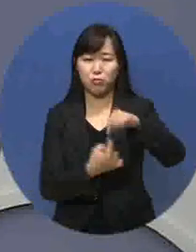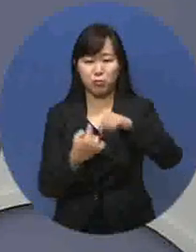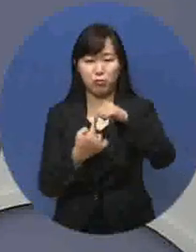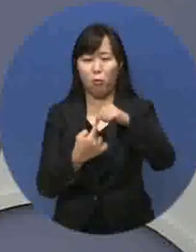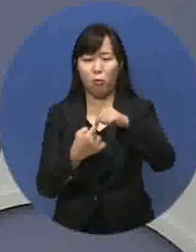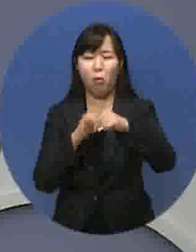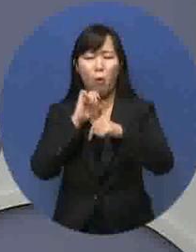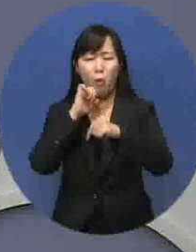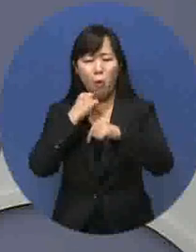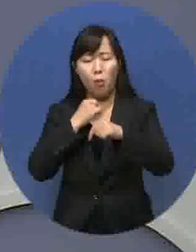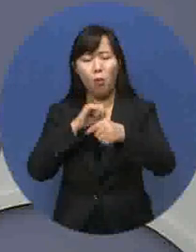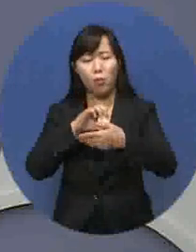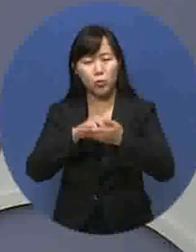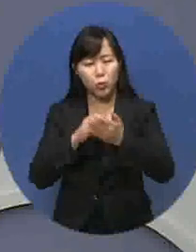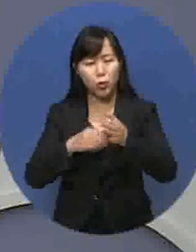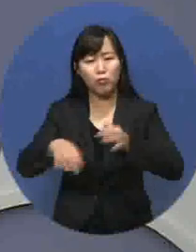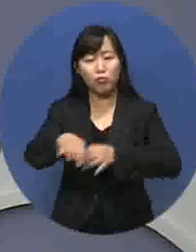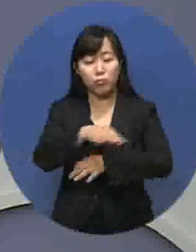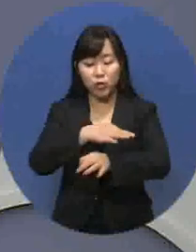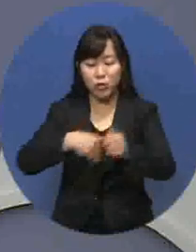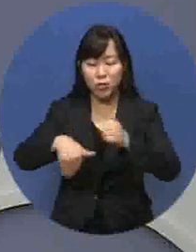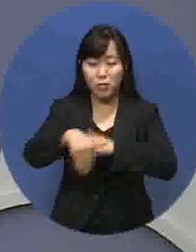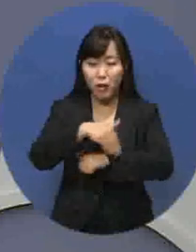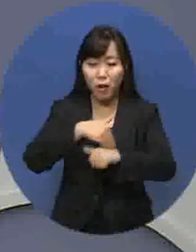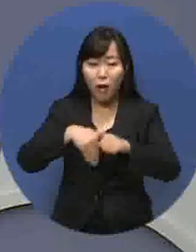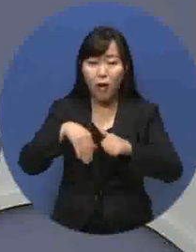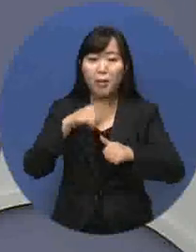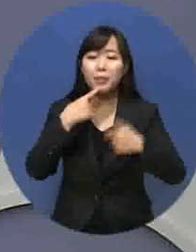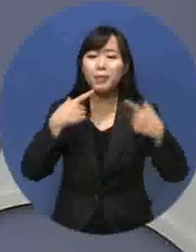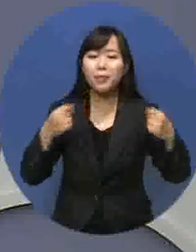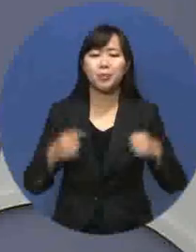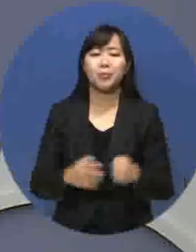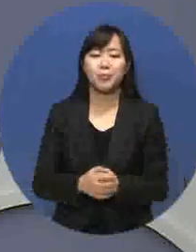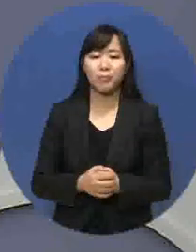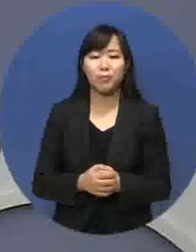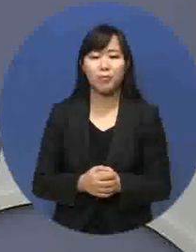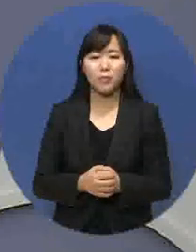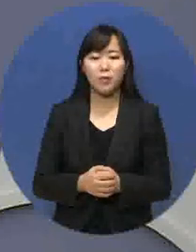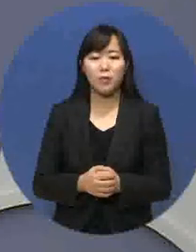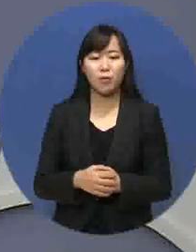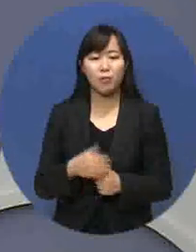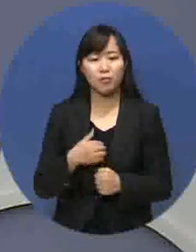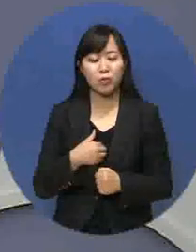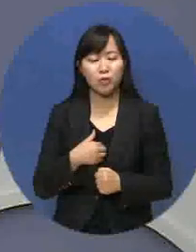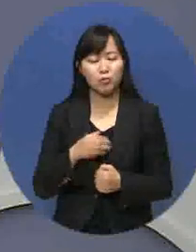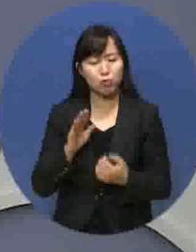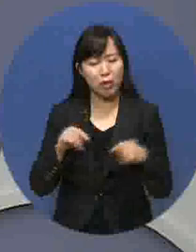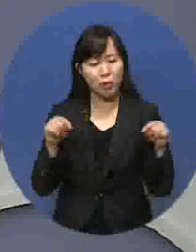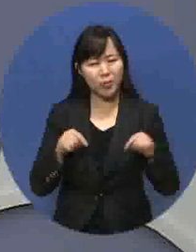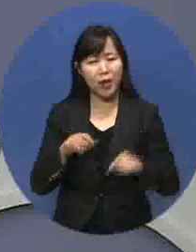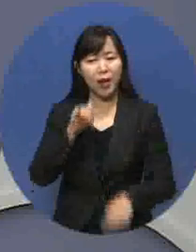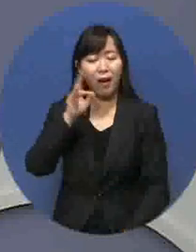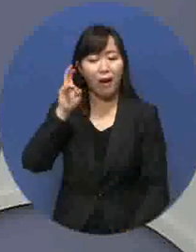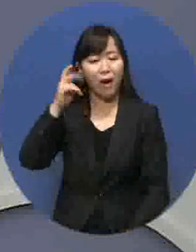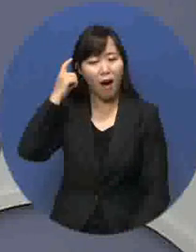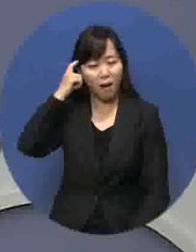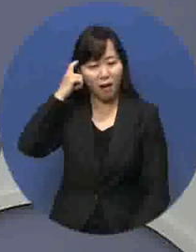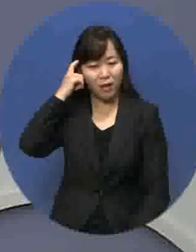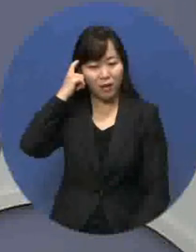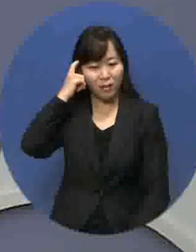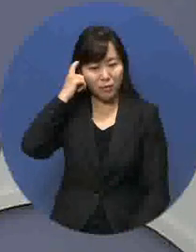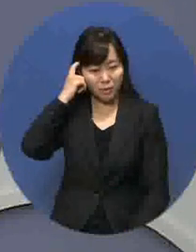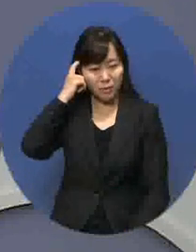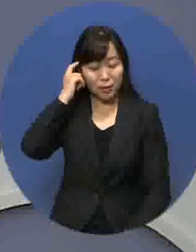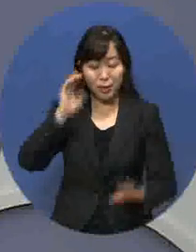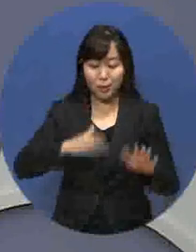없는 정도의 경제 제재라는 건 다 동의를 하시고 계셔서 아마 저는 어찌됐든 간에 협상당에 나올 거라고 생각하지만 현재 어찌됐든 이